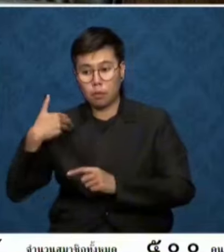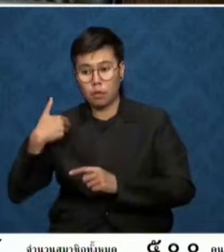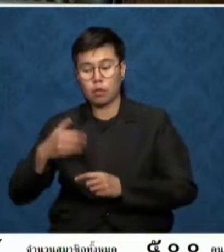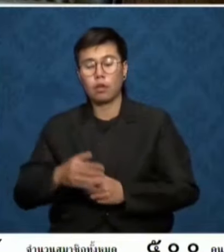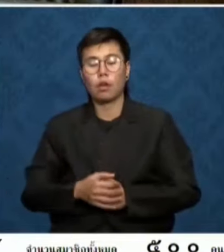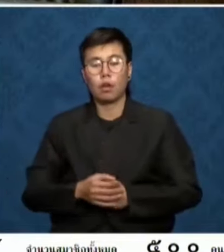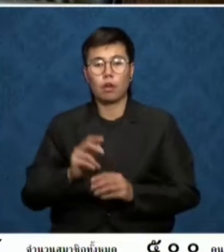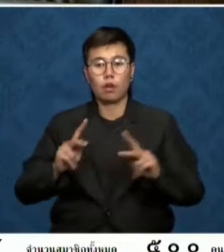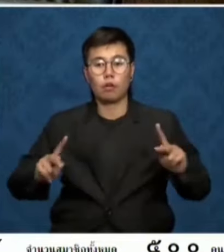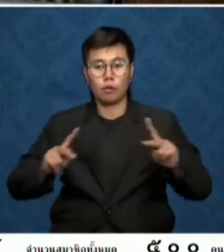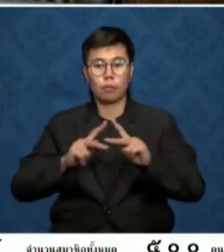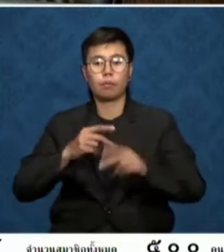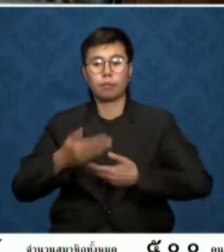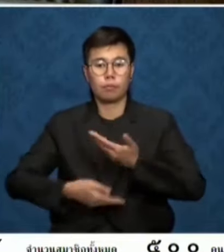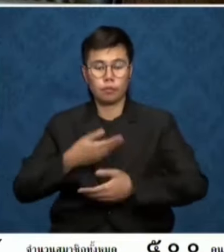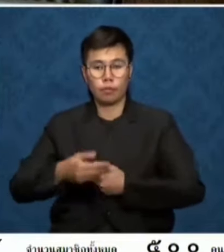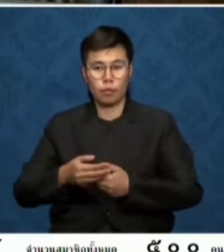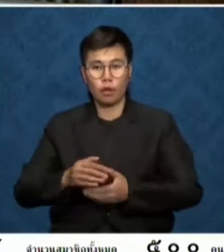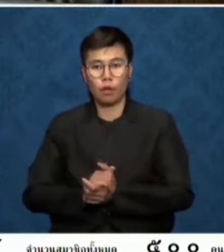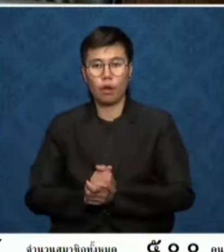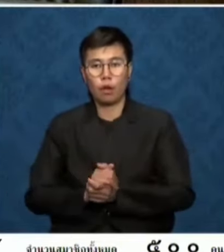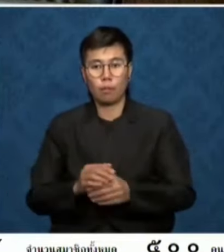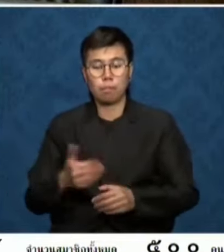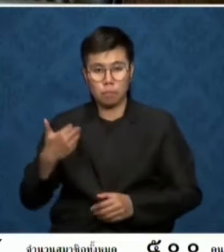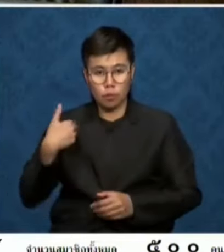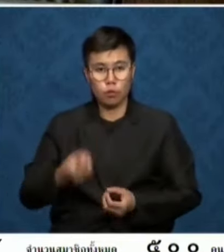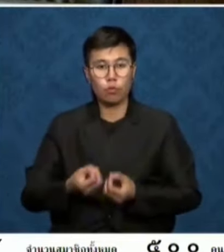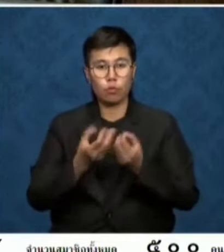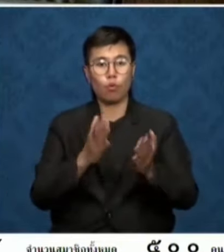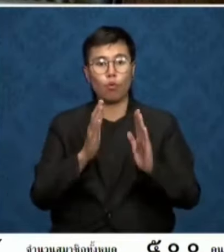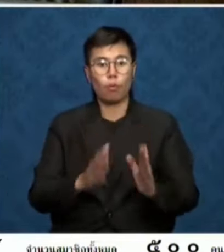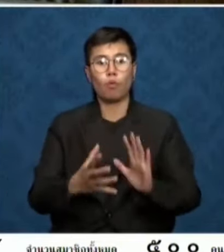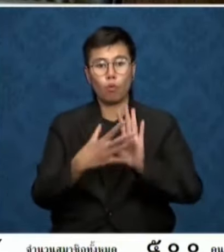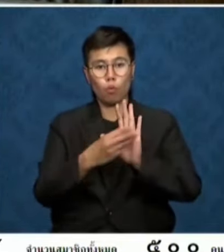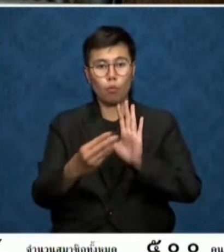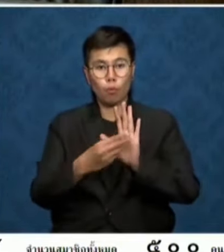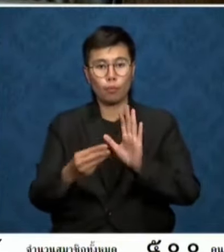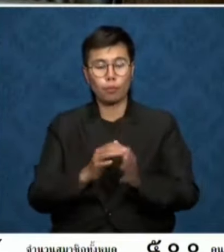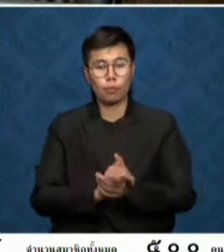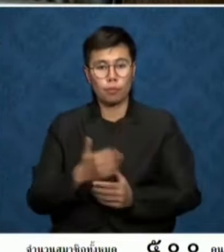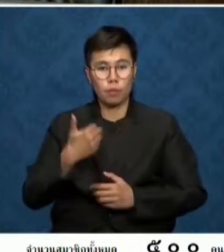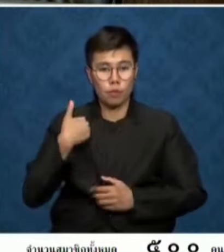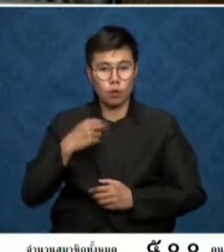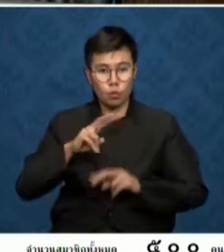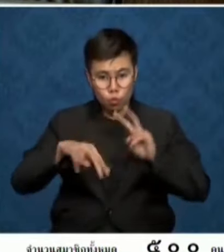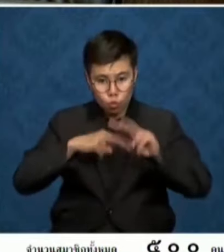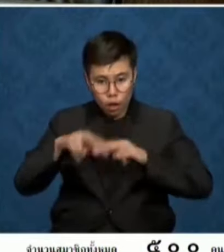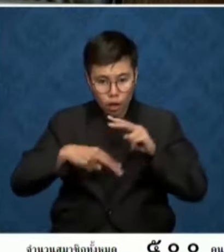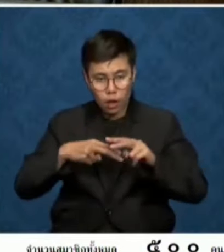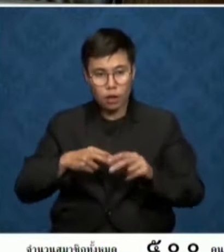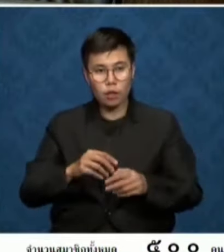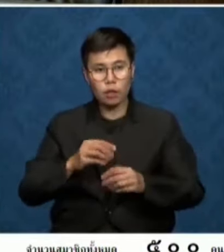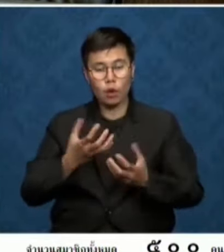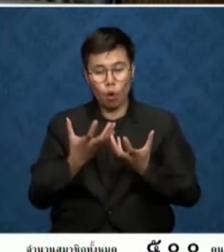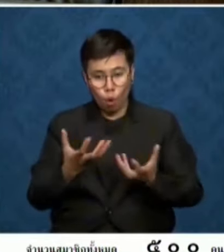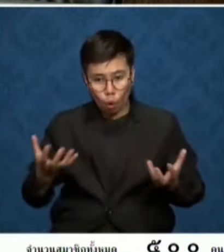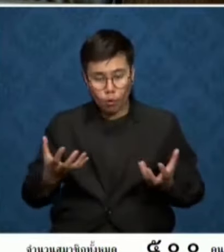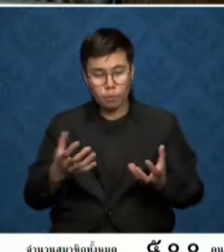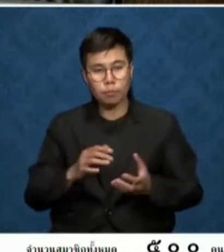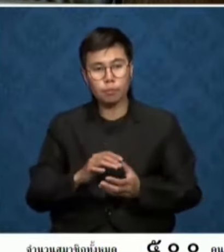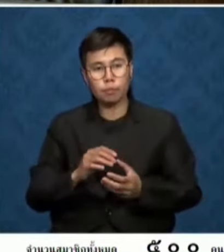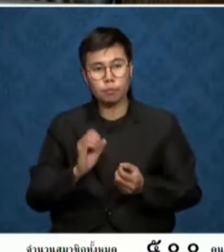ายในและกระทรวงพาณิชย์จังหวัดนั้นเข้าไปอบรมให้เกิดแปลงใหญ่ที่ดูแลคุณภาพของสินค้าผมต้